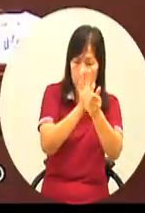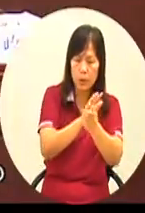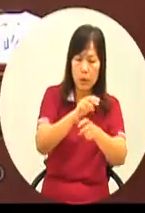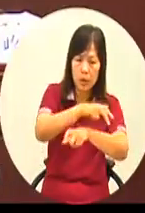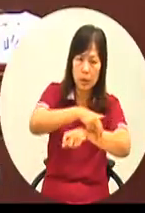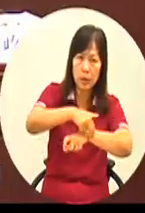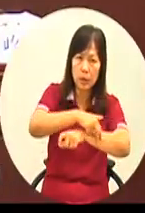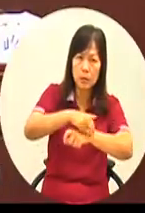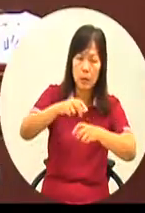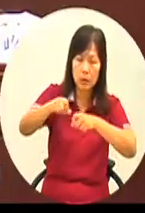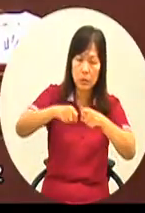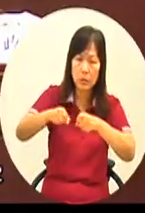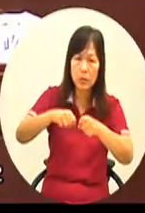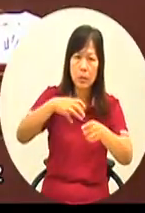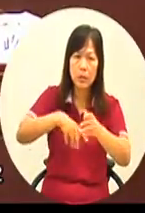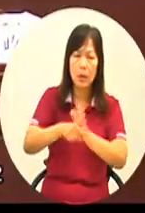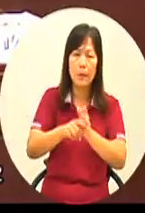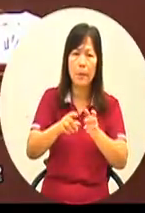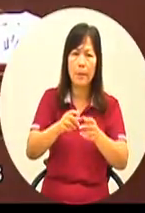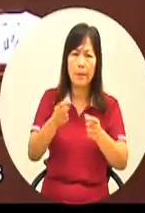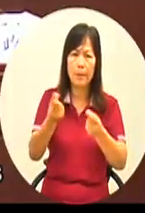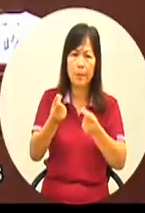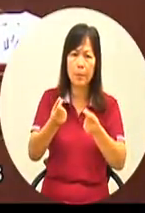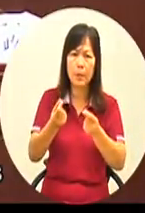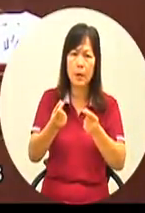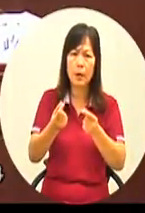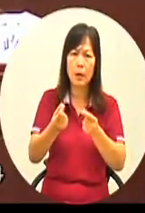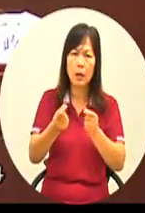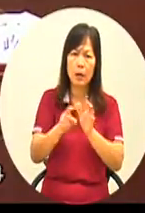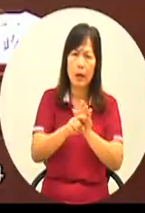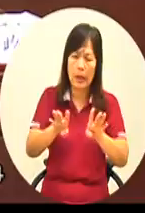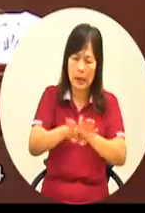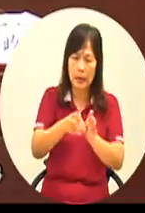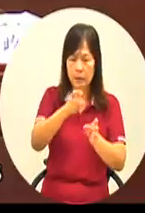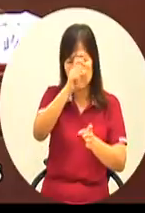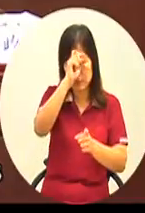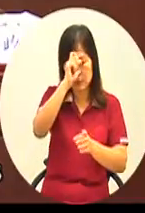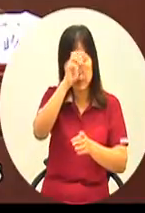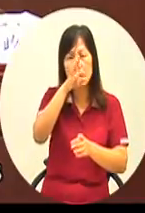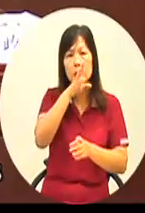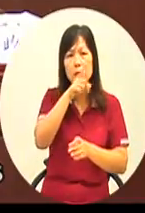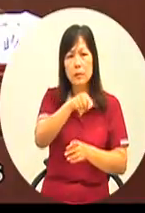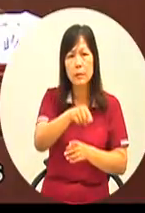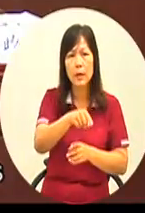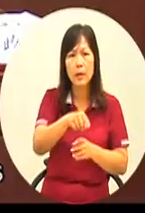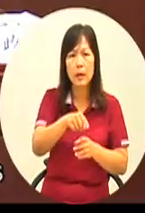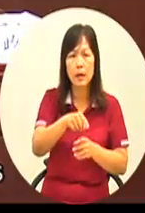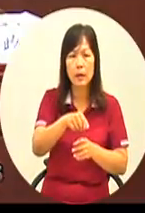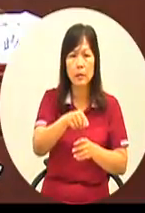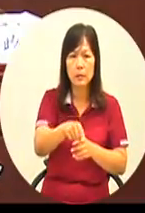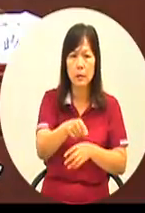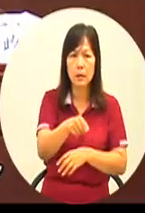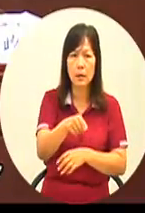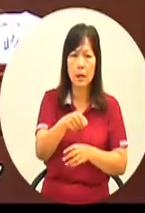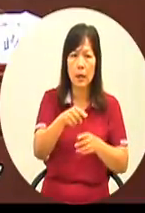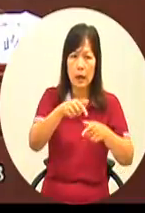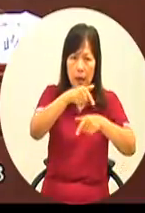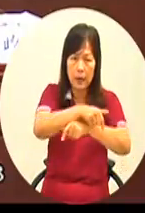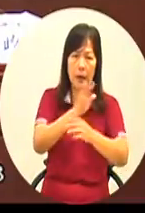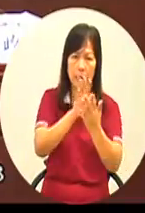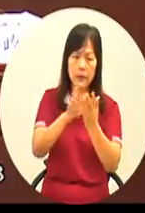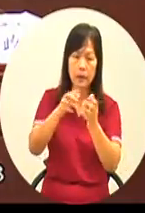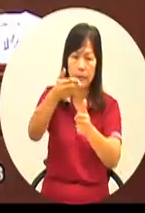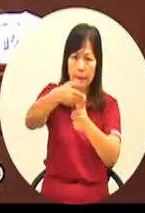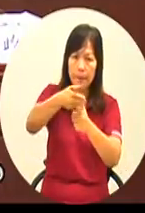上面，我们不是只我们开始会在希望就是说我们能够把南向政策的一些培